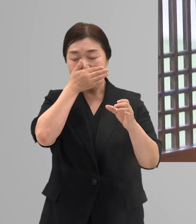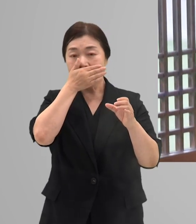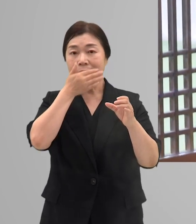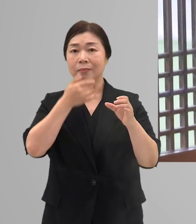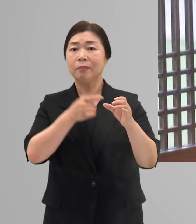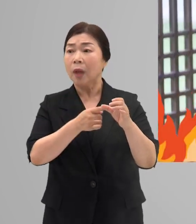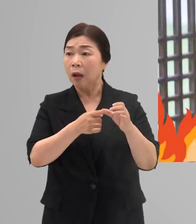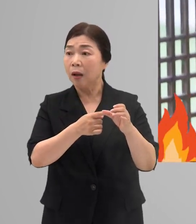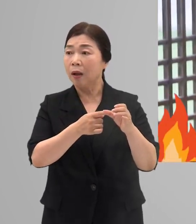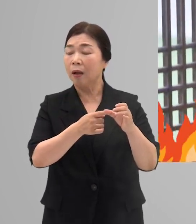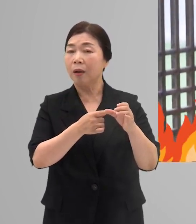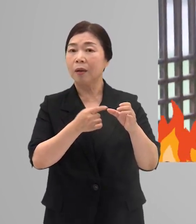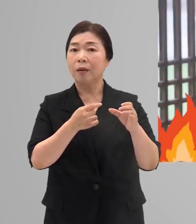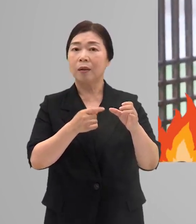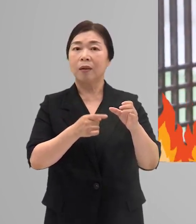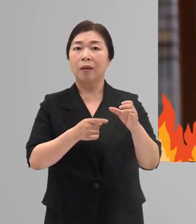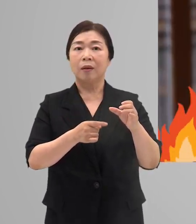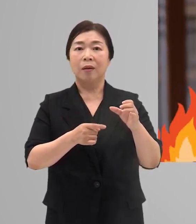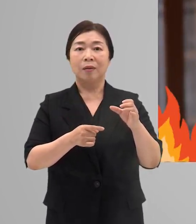이거예요?